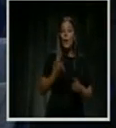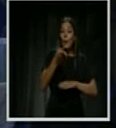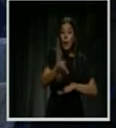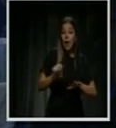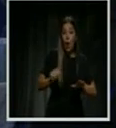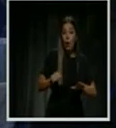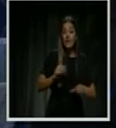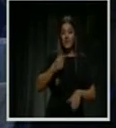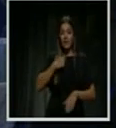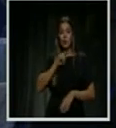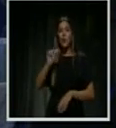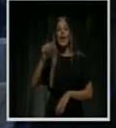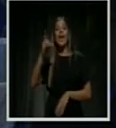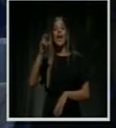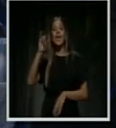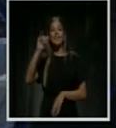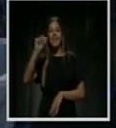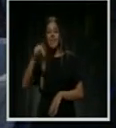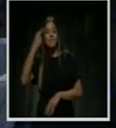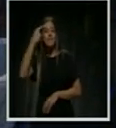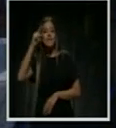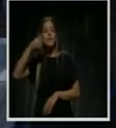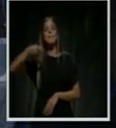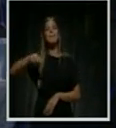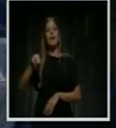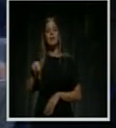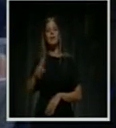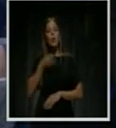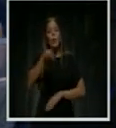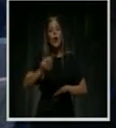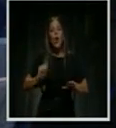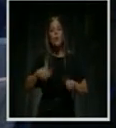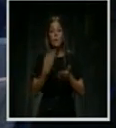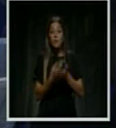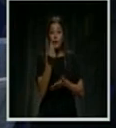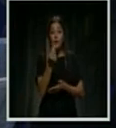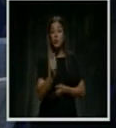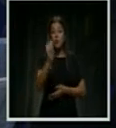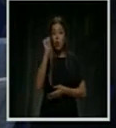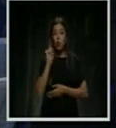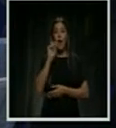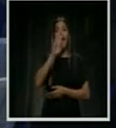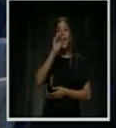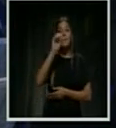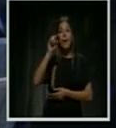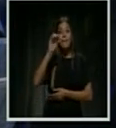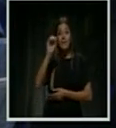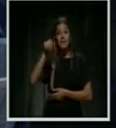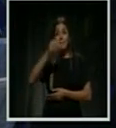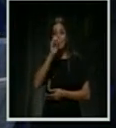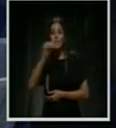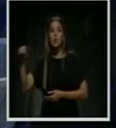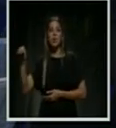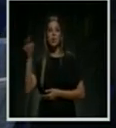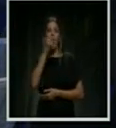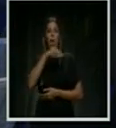jien f'isem il-Partit Nazzjonalista biex inġibu l-400 miljun lura li nsterqu في زمن